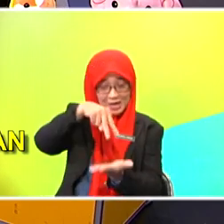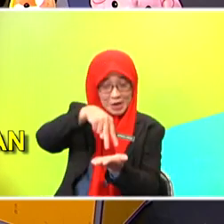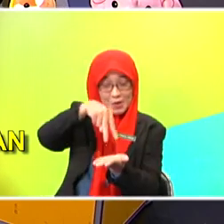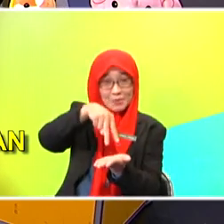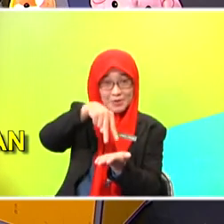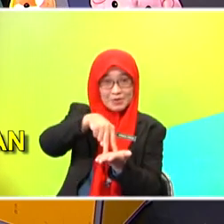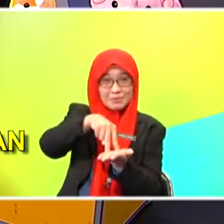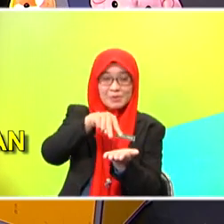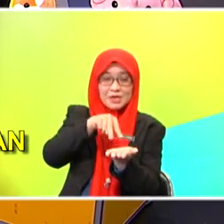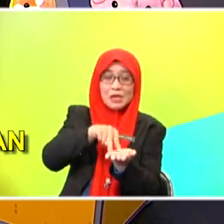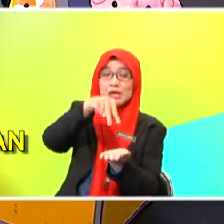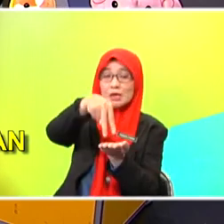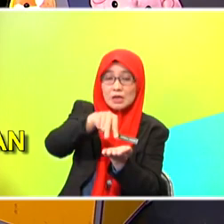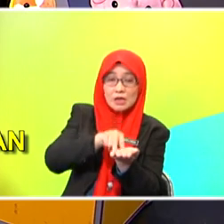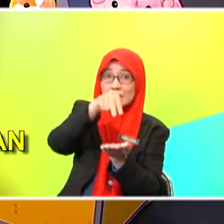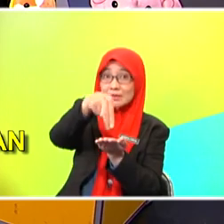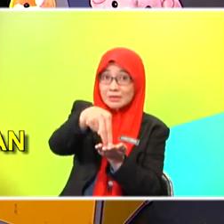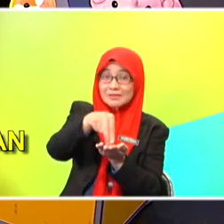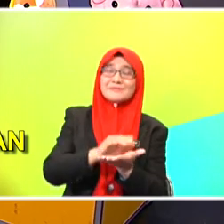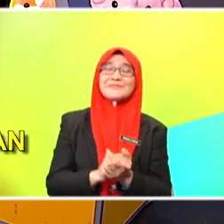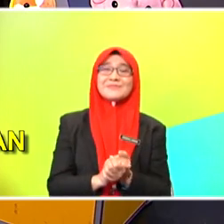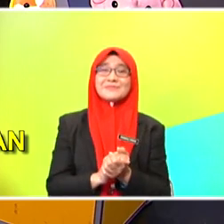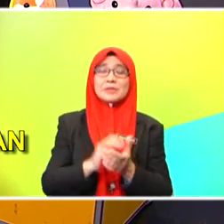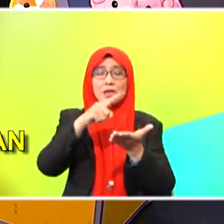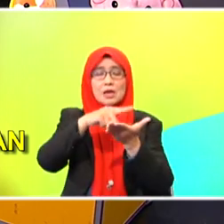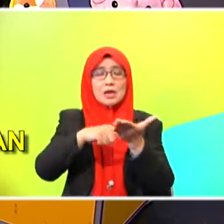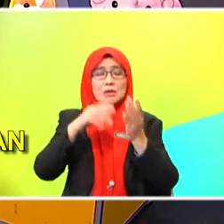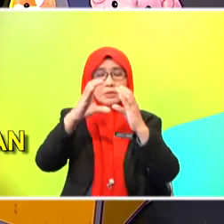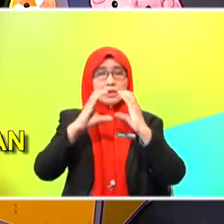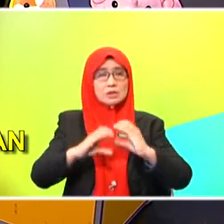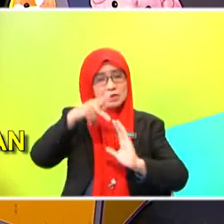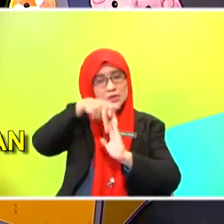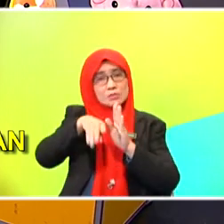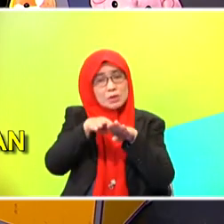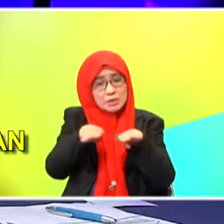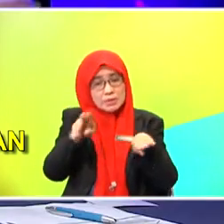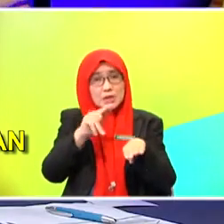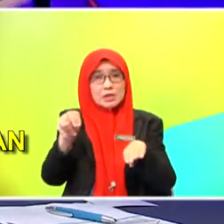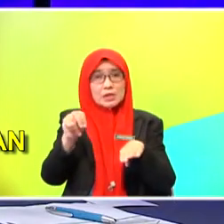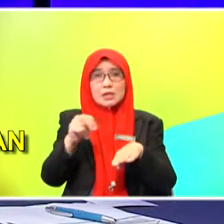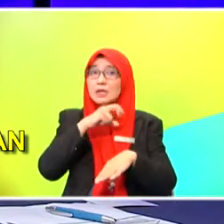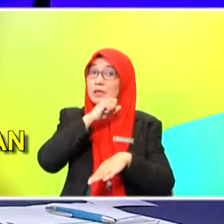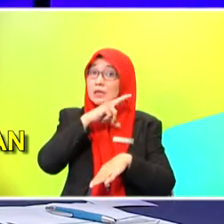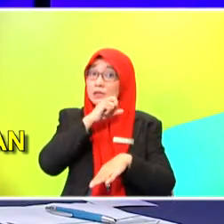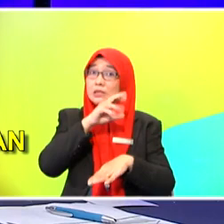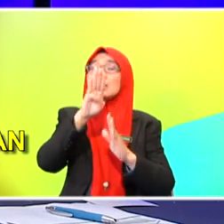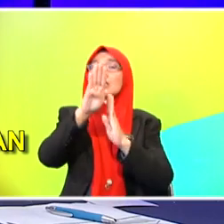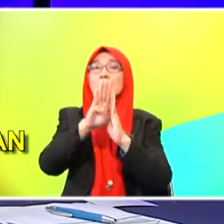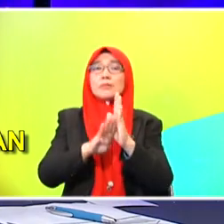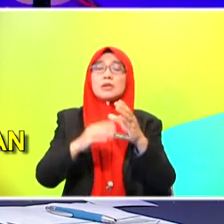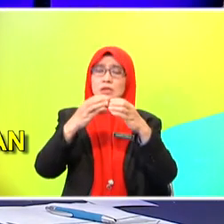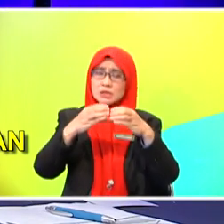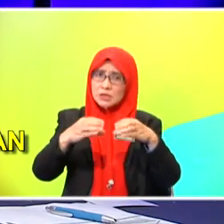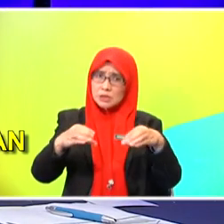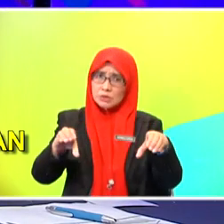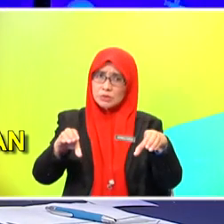Katak melompat ke depan saja, cikgu. Okey, jadi apa cara pembiakannya? Pembiakannya kalau katak adalah dengan bertelur.